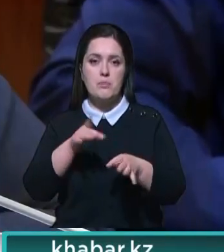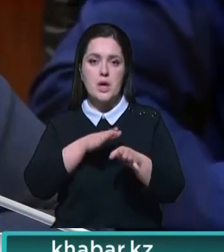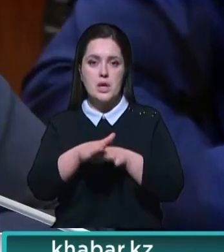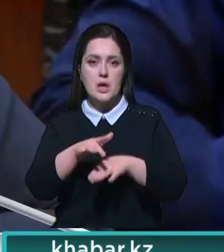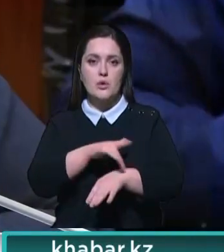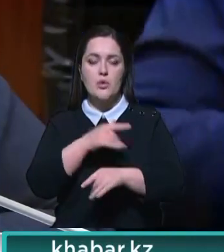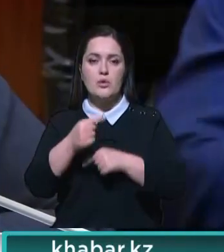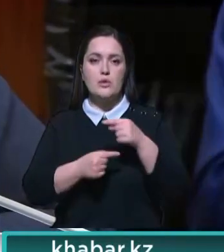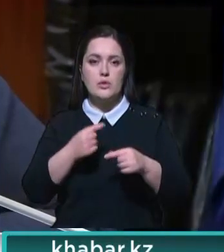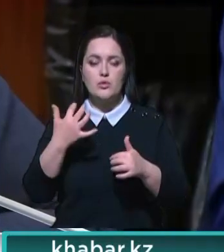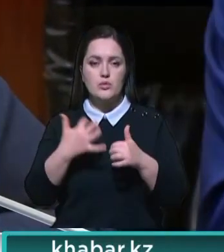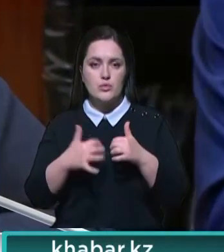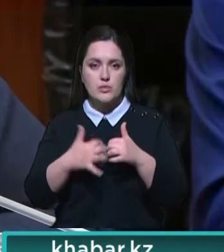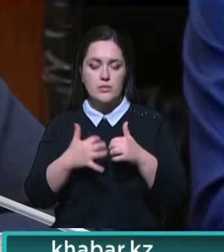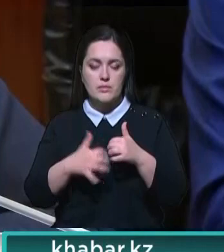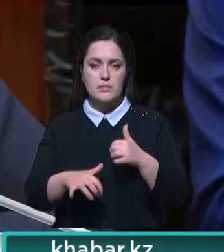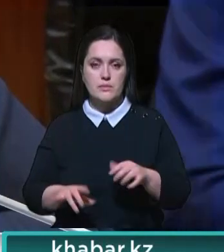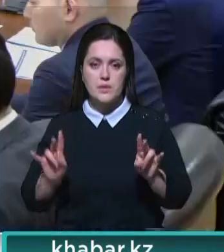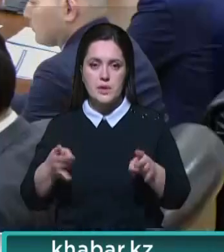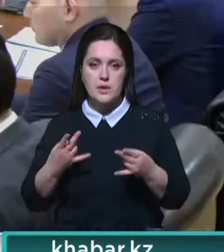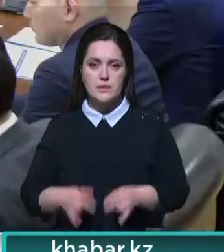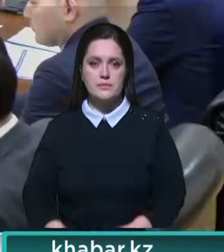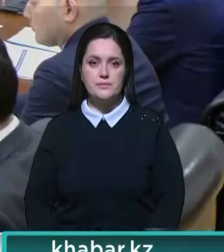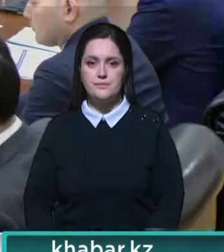отсечь от выполнения данных услуг посредников